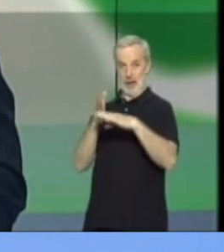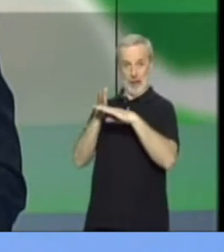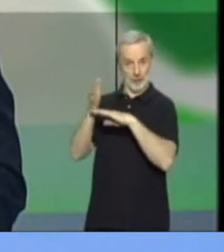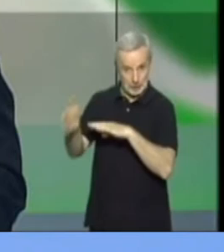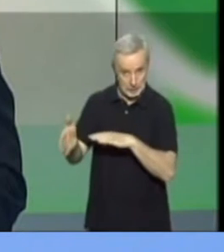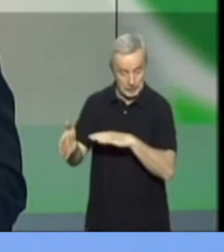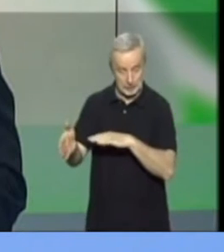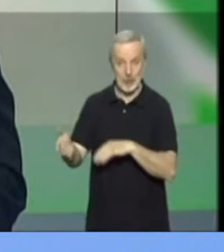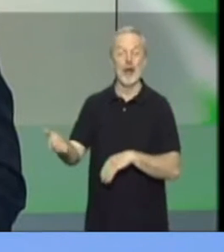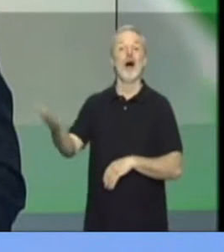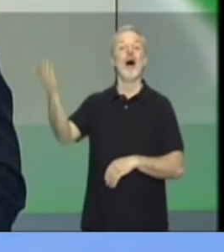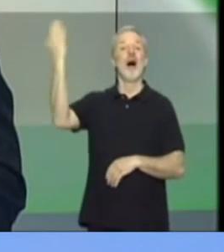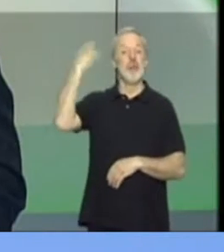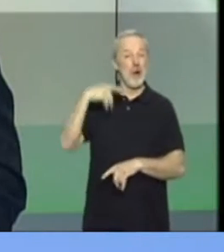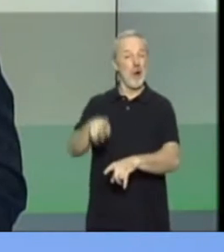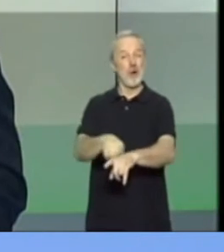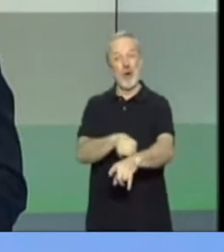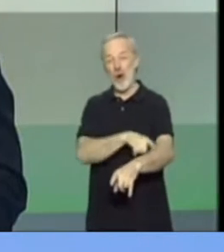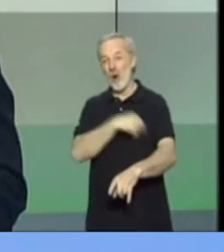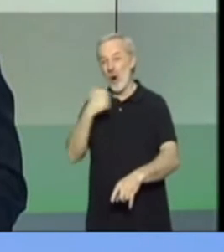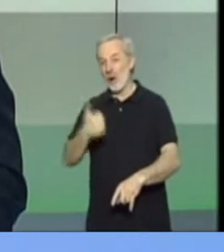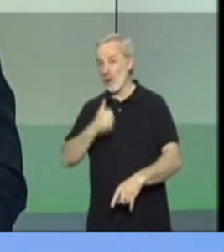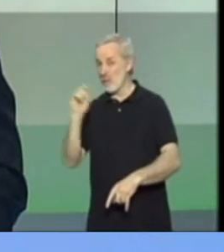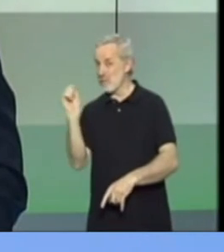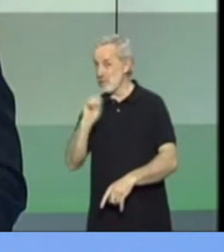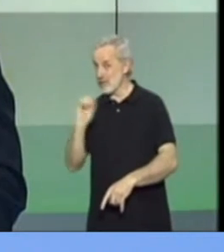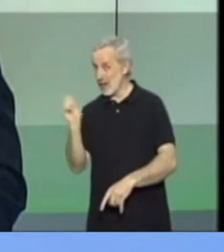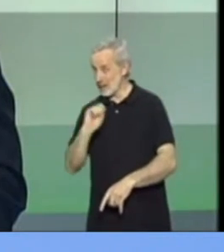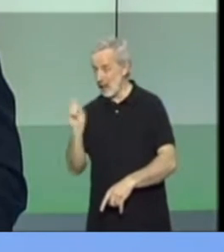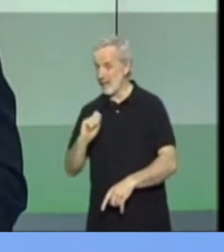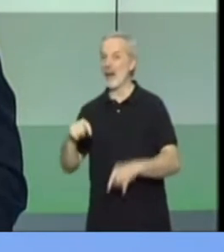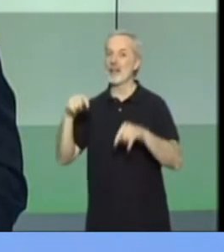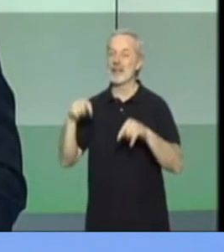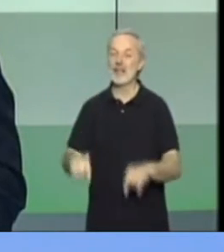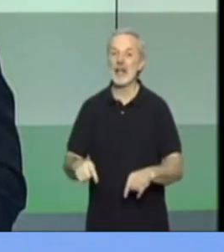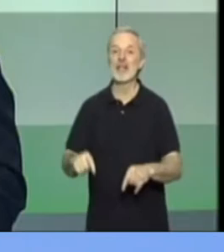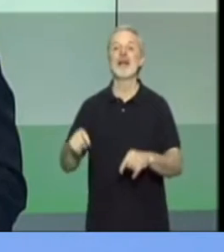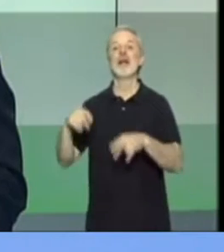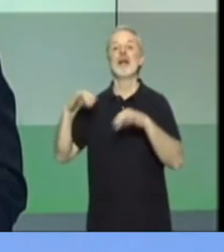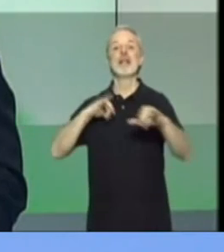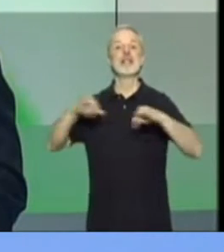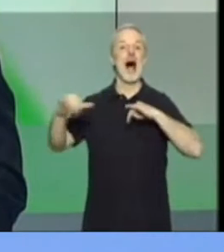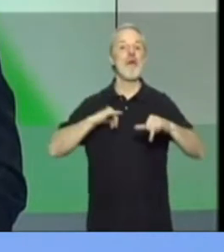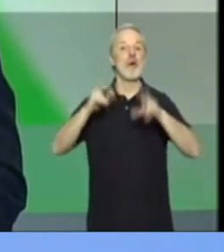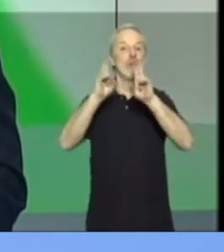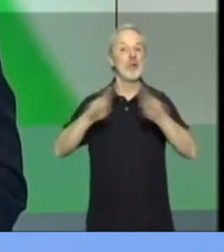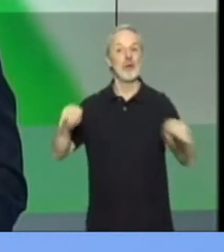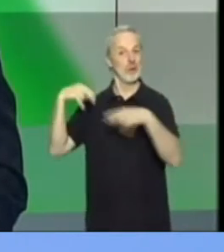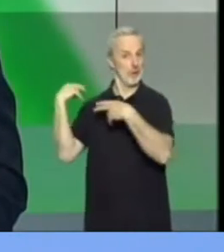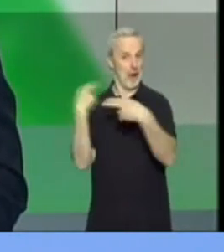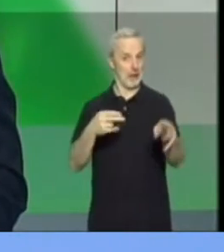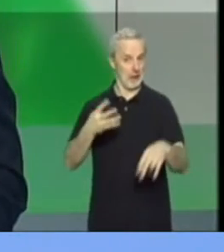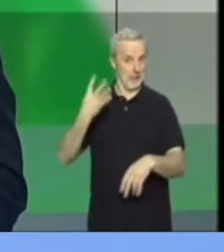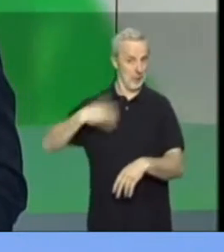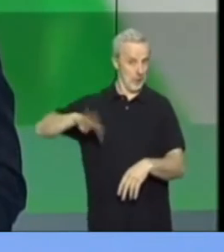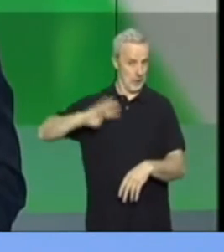po dlouhých letech, kdy vlastně přestal existovat, se znovu do kalendáře před 4 lety vrátil závod Míru. Hlavně